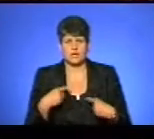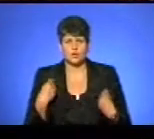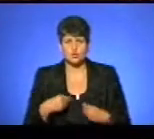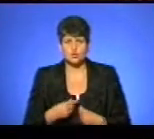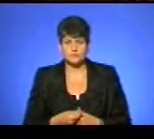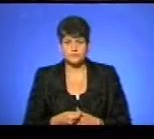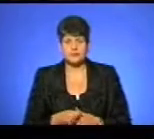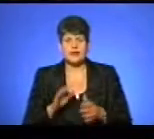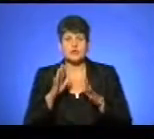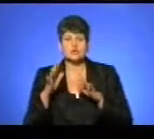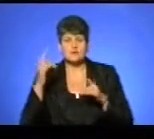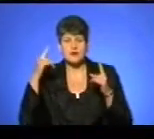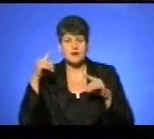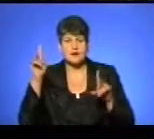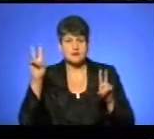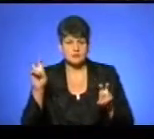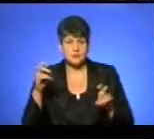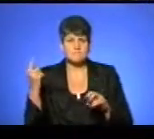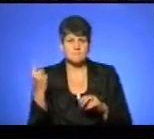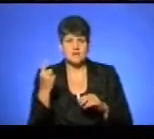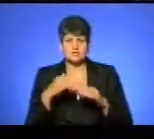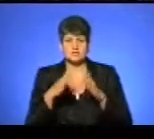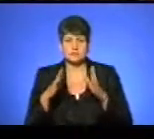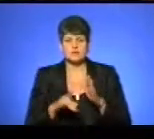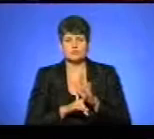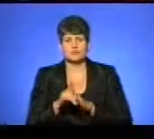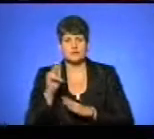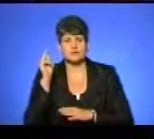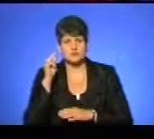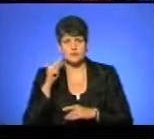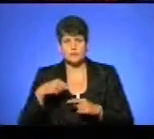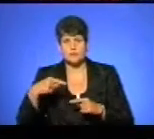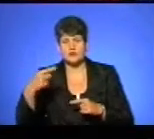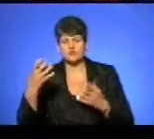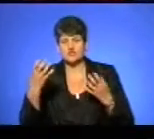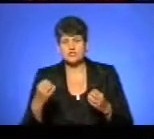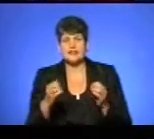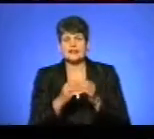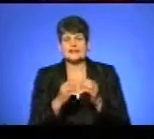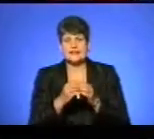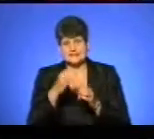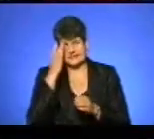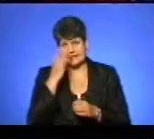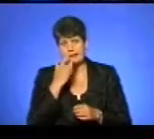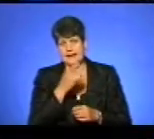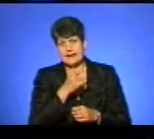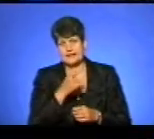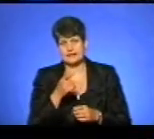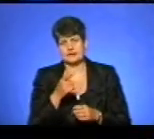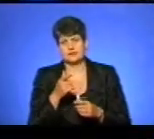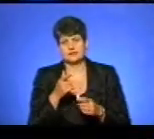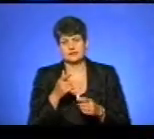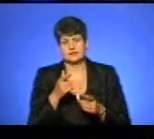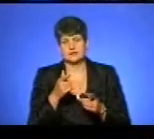Лісова казка – перший табір, в якому тернопільські козаки розпочали вишкіл. Попереду ще 10 дитячих літніх таборів. Це